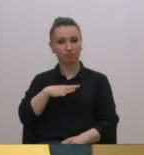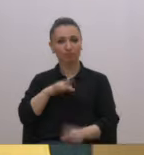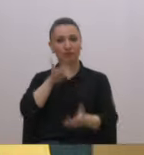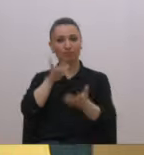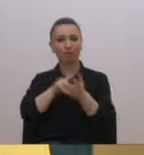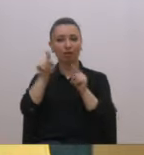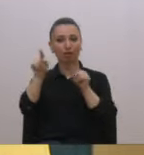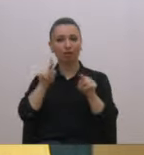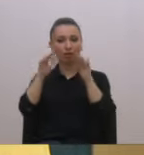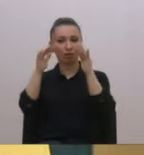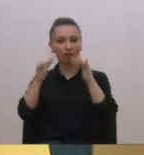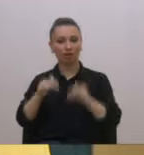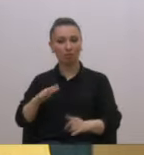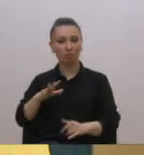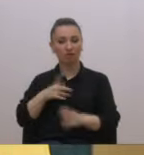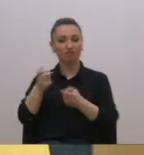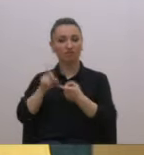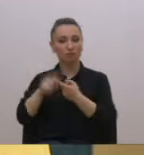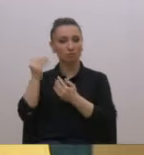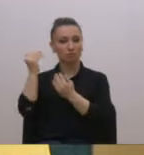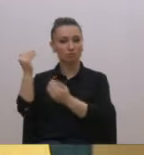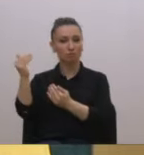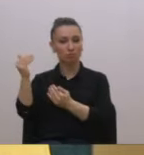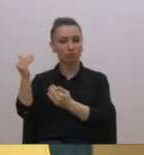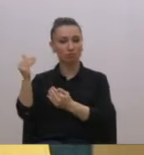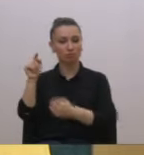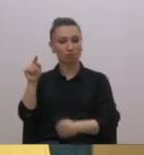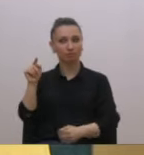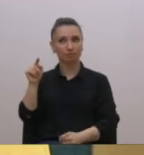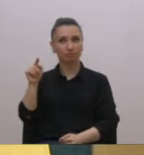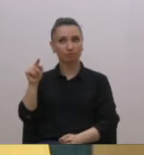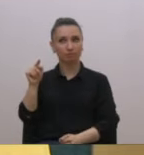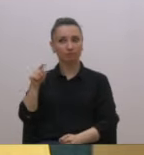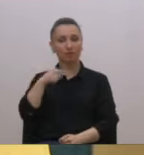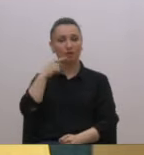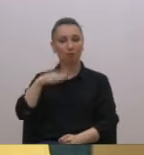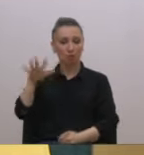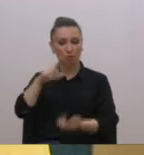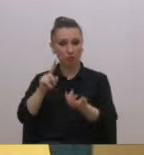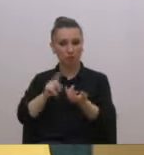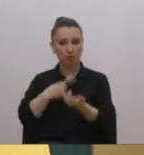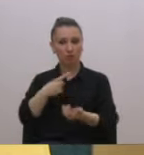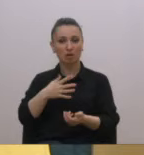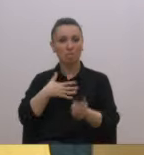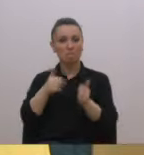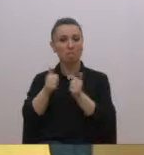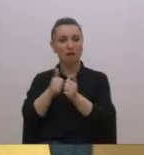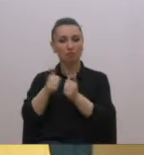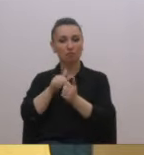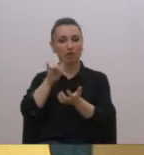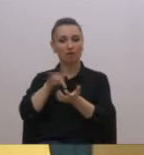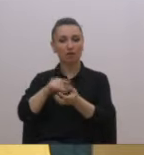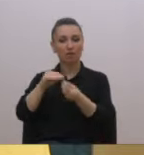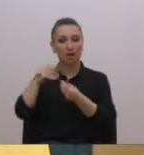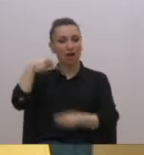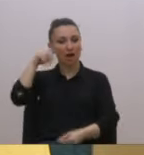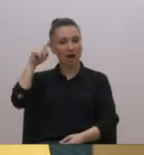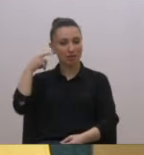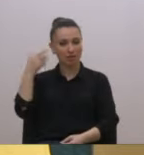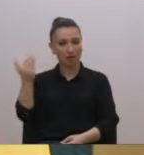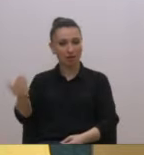ქვეყნები, რომლებსაც ეს შეეხება კონკრეტულად, დაასახელა რუსეთი, დაასახელა ჩვენი მეზობელი და მეგობარი